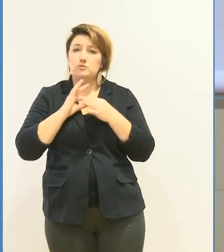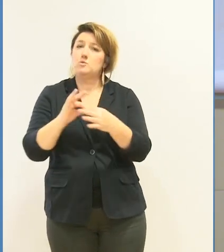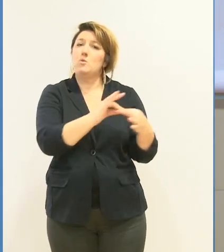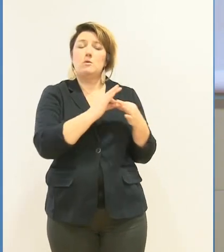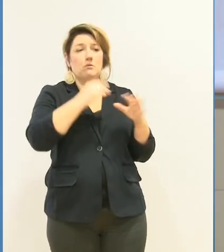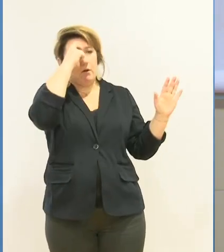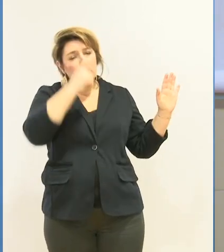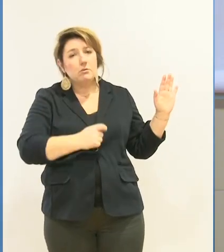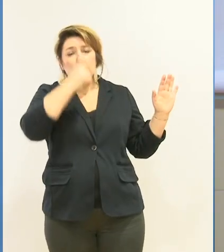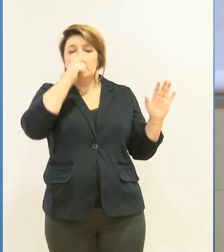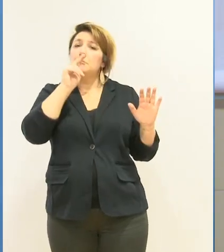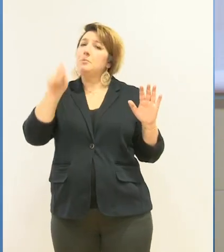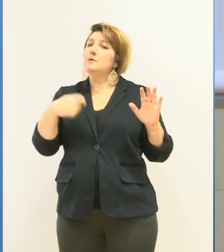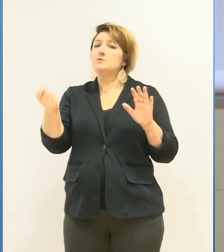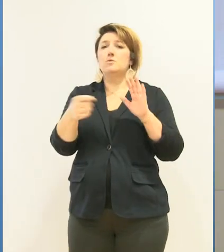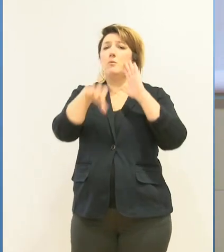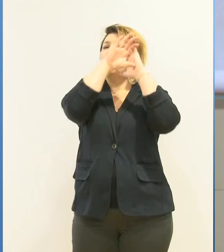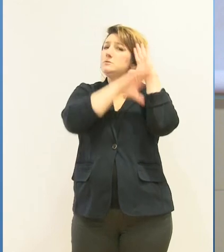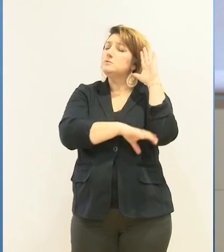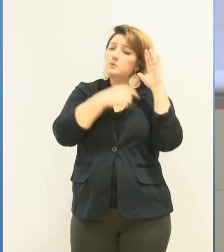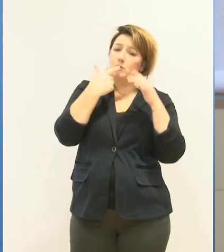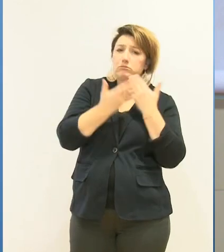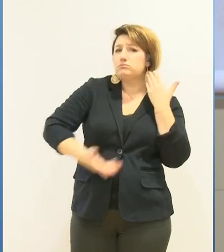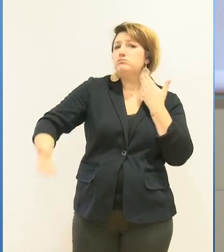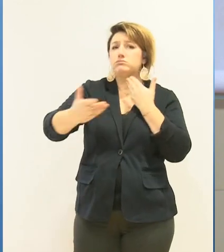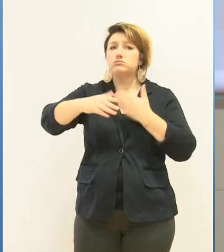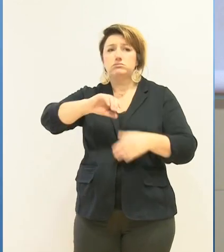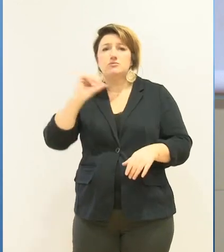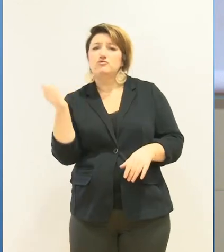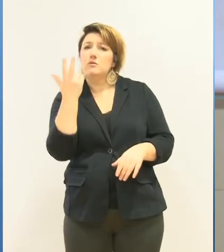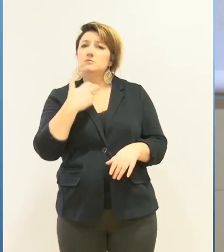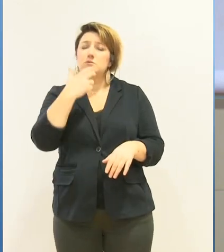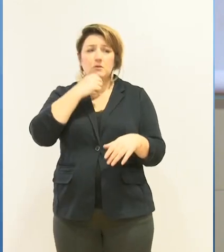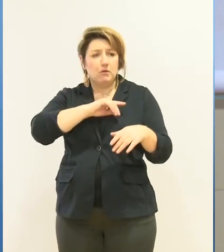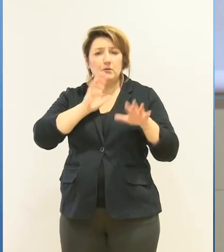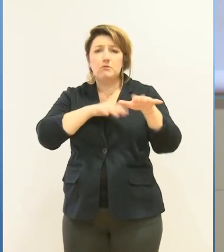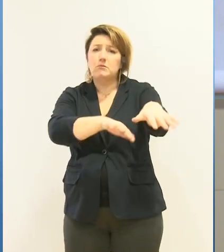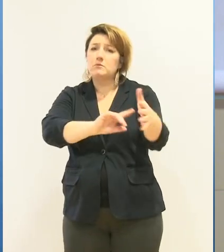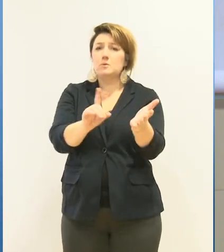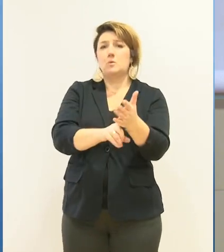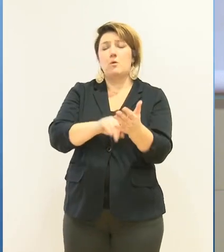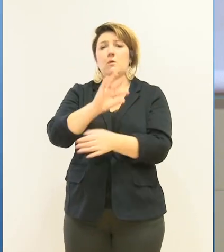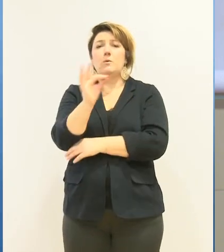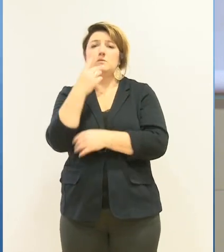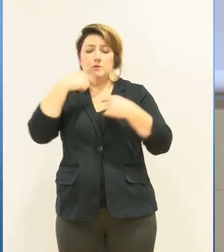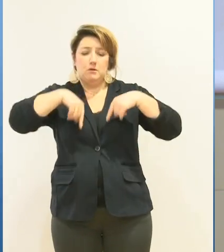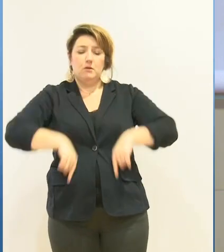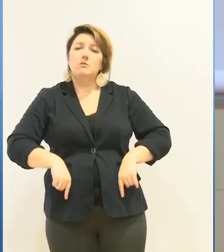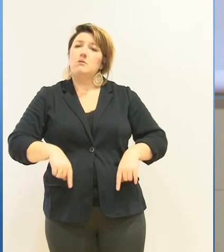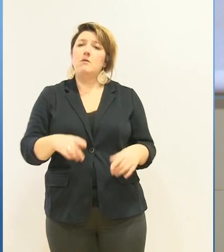manifester est un droit constitutionnel et c'est à l'état de mettre en oeuvre les moyens pour que ce droit